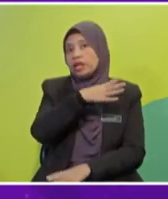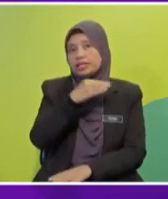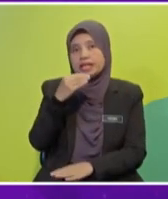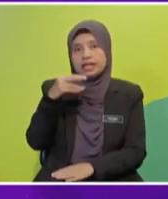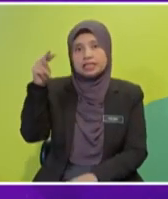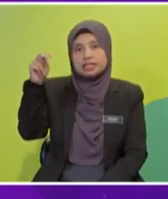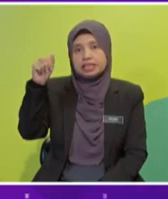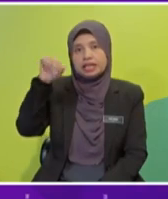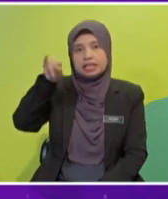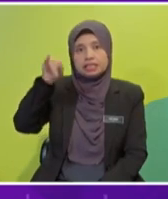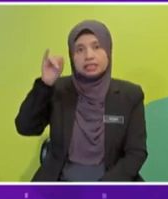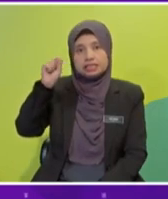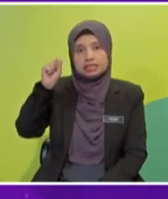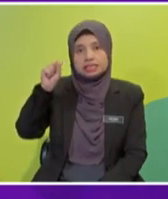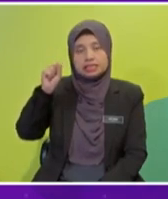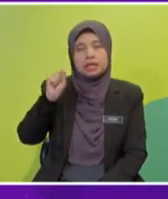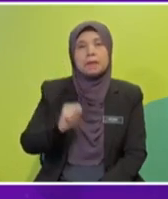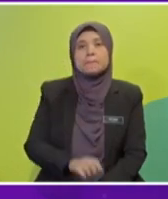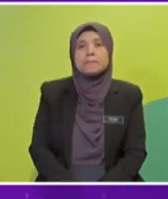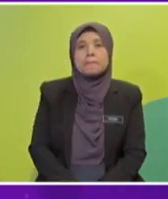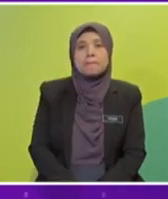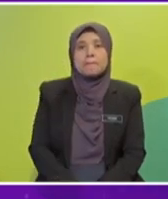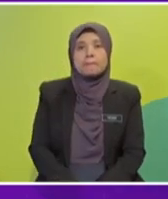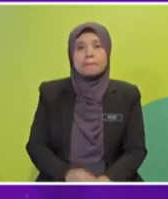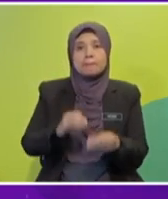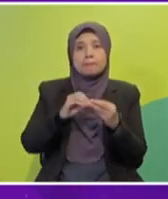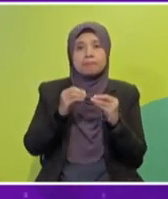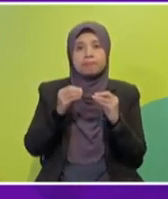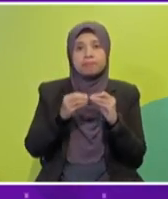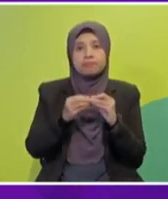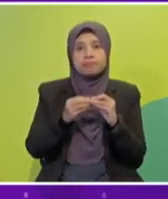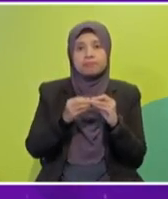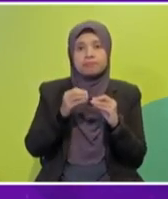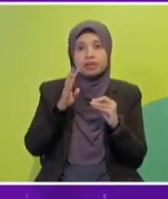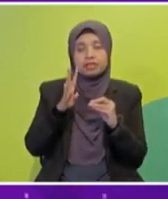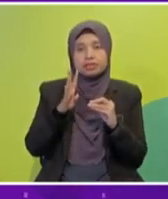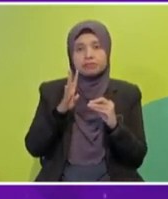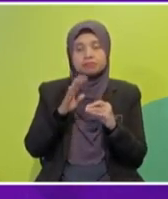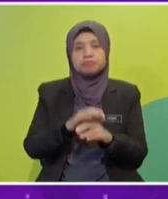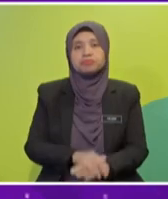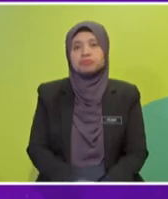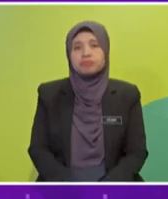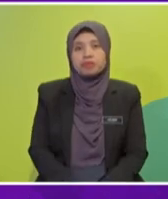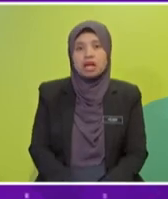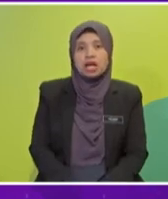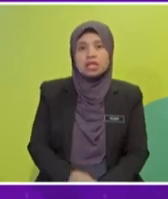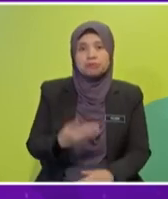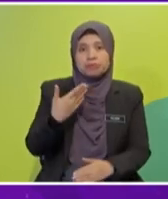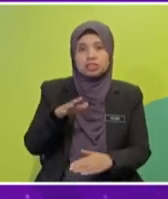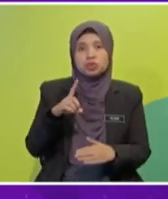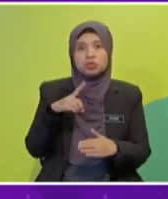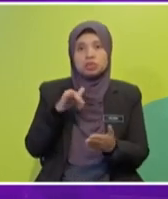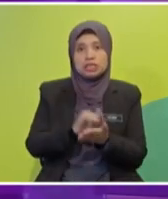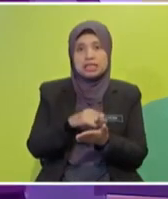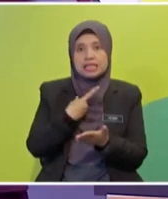kan? Murid-murid semua tahu daripada kekotoran dan najis dan kita mengambil wuduk. Kalau kita terlepas mengambil wuduk, lupa sebab